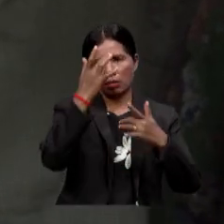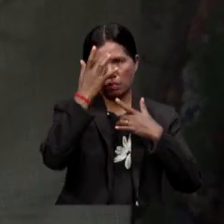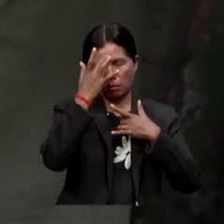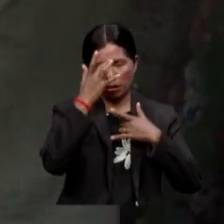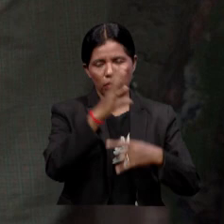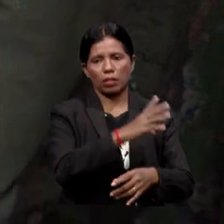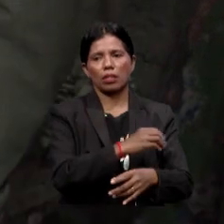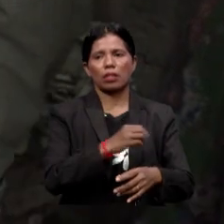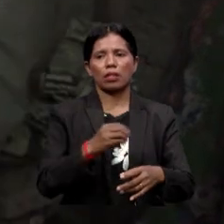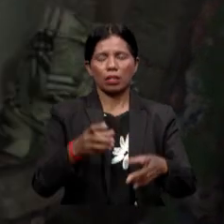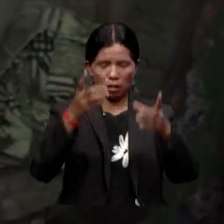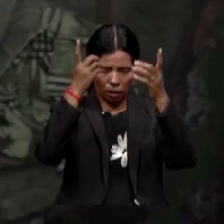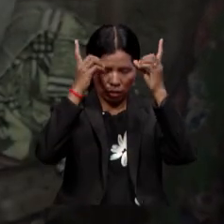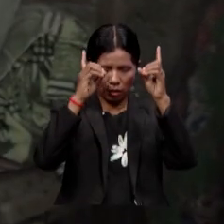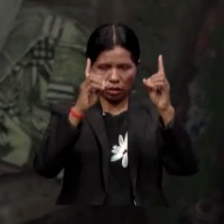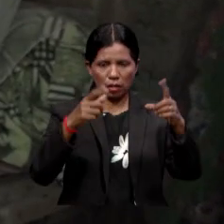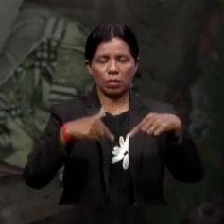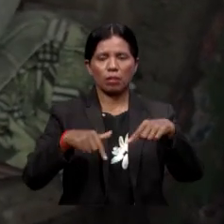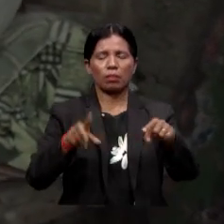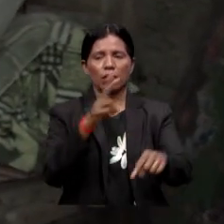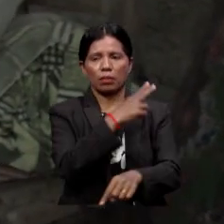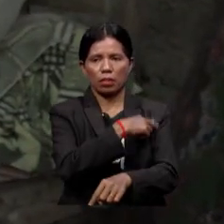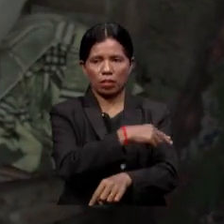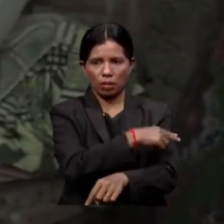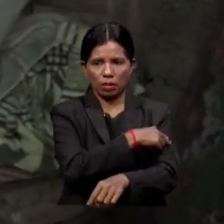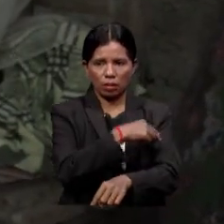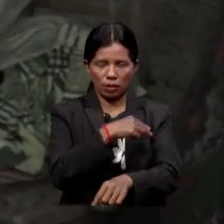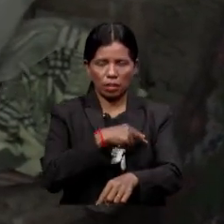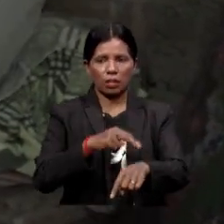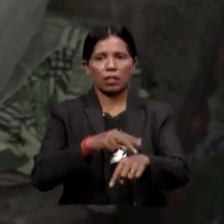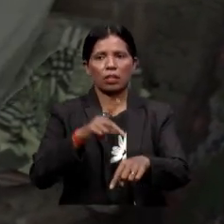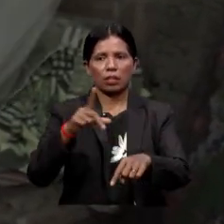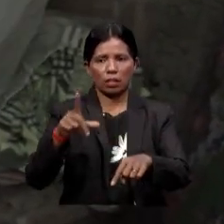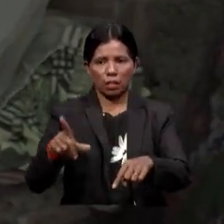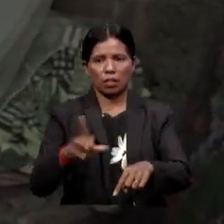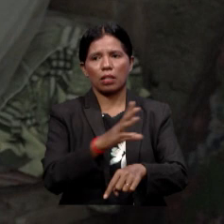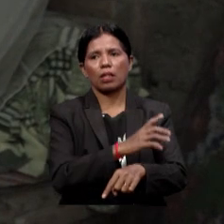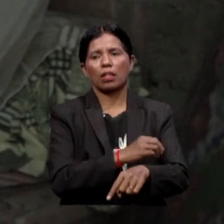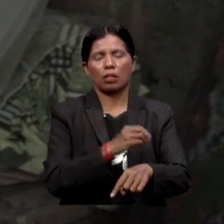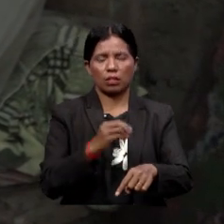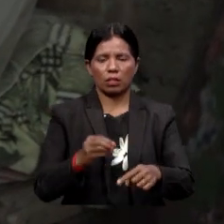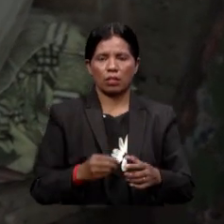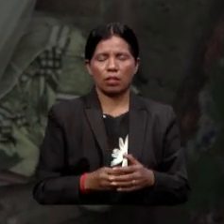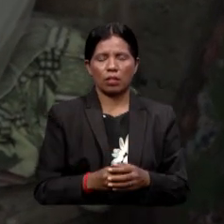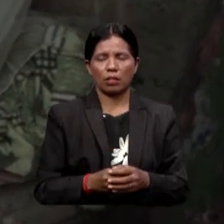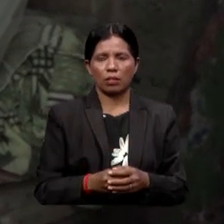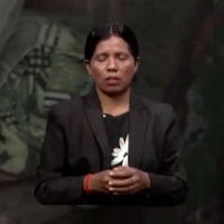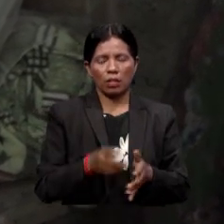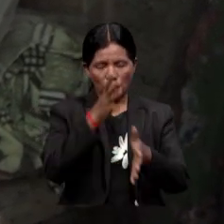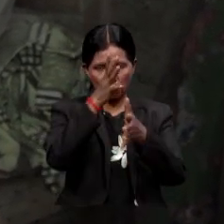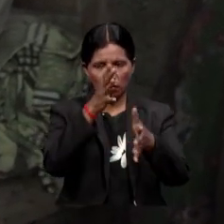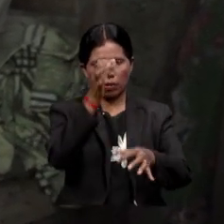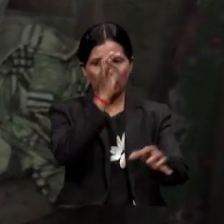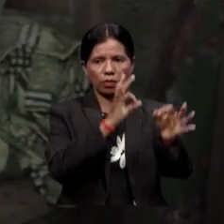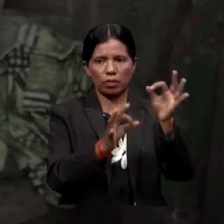avô Mateus decide bahalo tratamento i Hospital Nasional Guido Valadares. Avô Mateus fiar